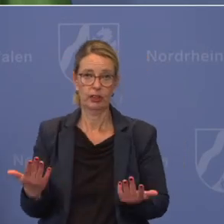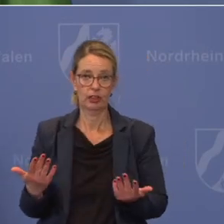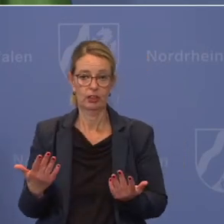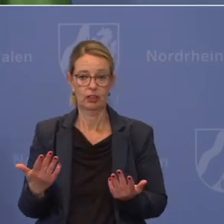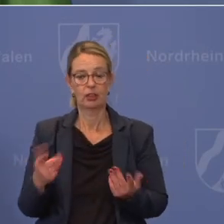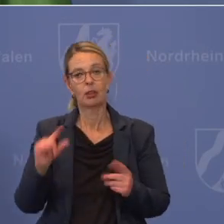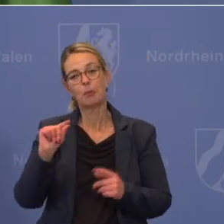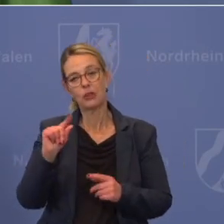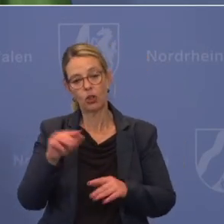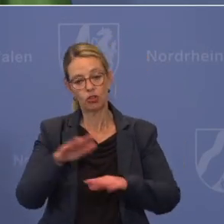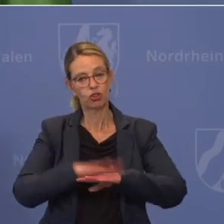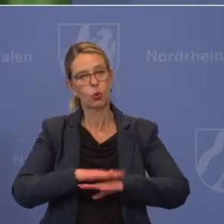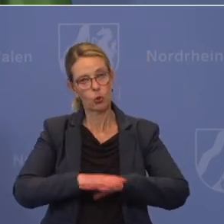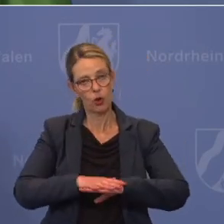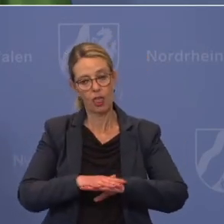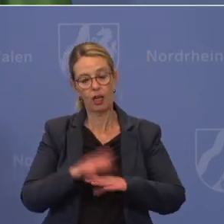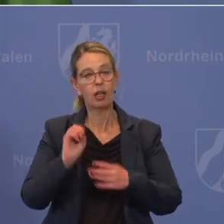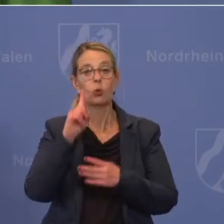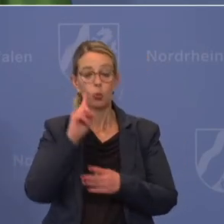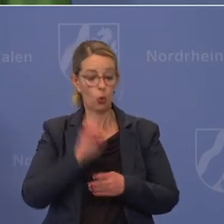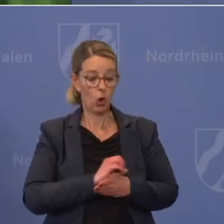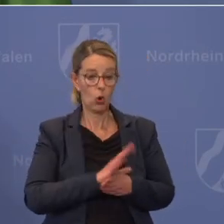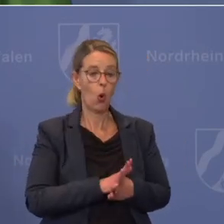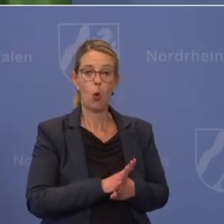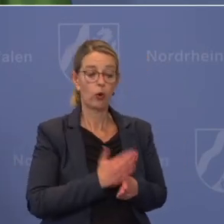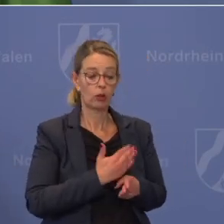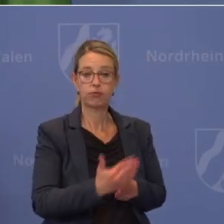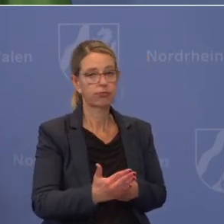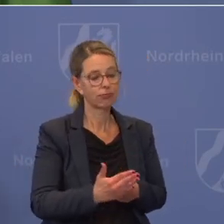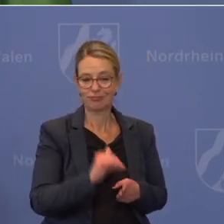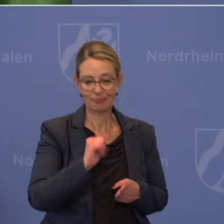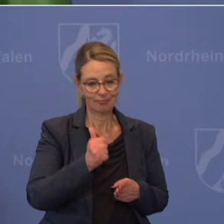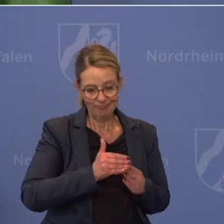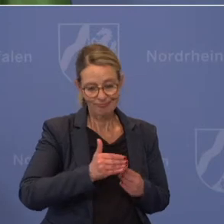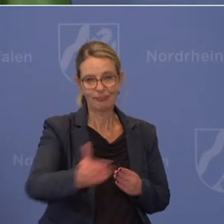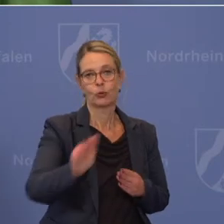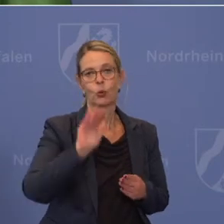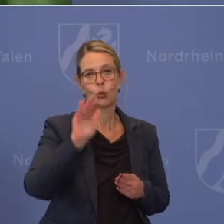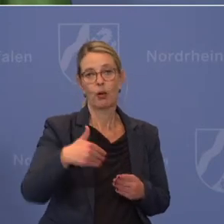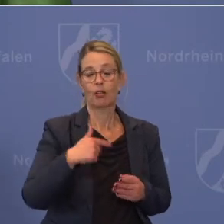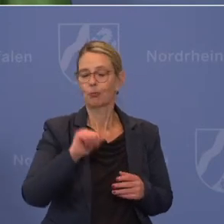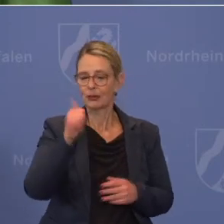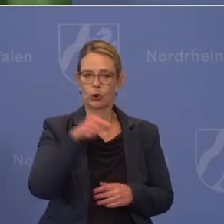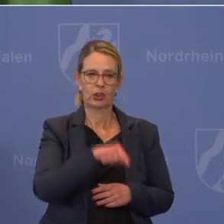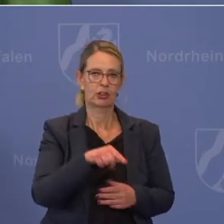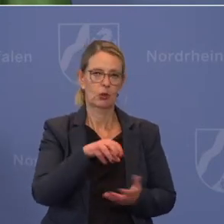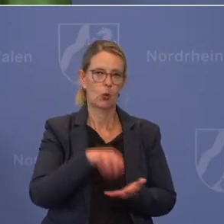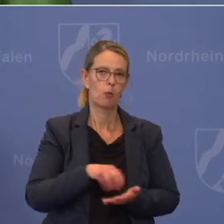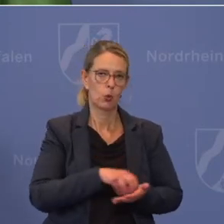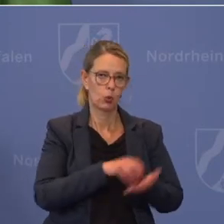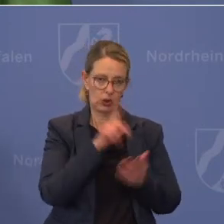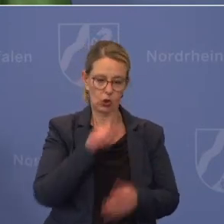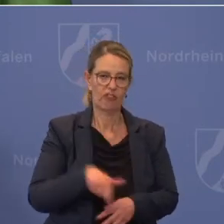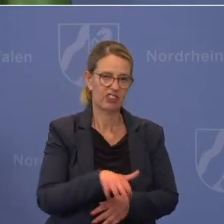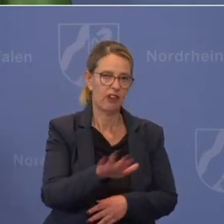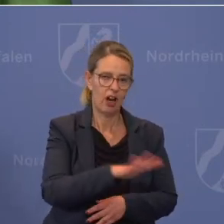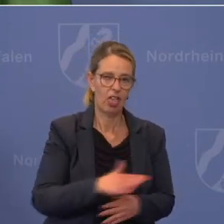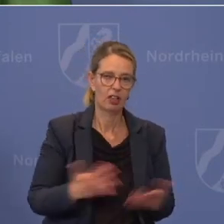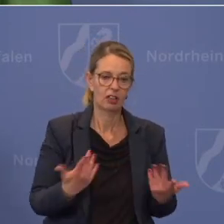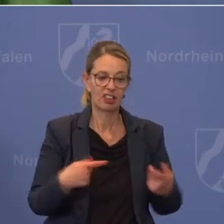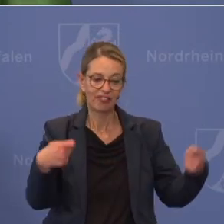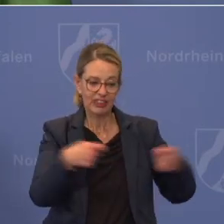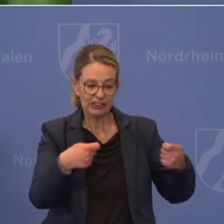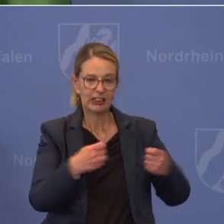strukturelle Maßnahme, die auch über Corona hinaus den Kommunen, gerade in Nordrhein-Westfalen, auch helfen wird, ihre